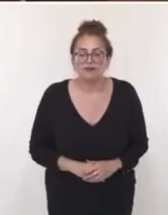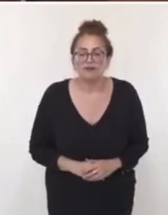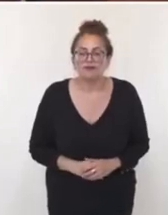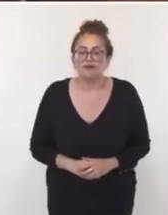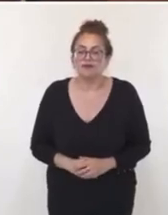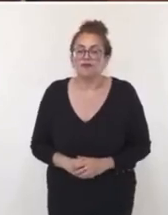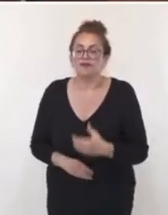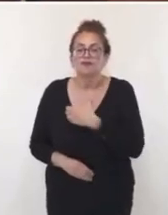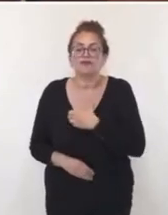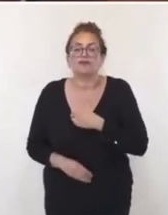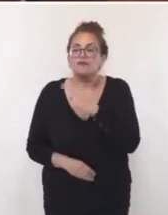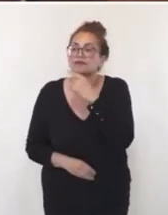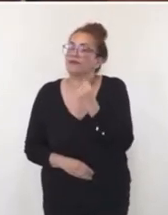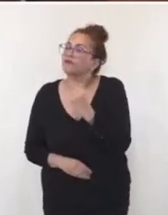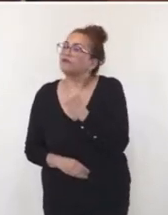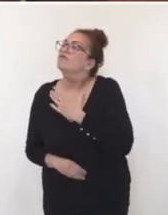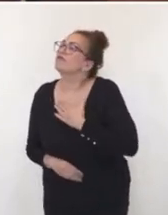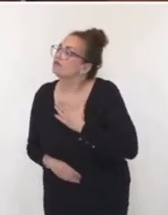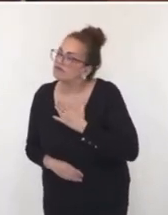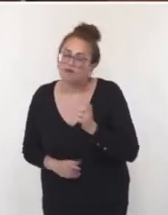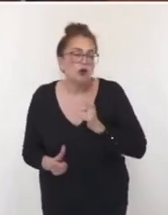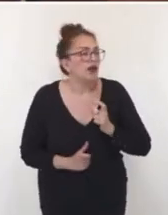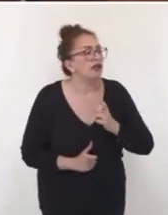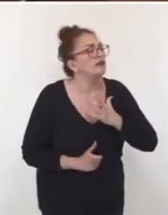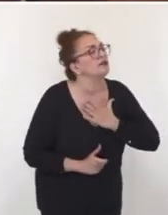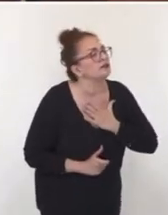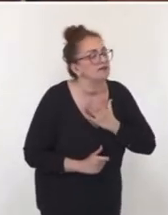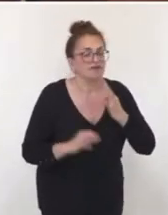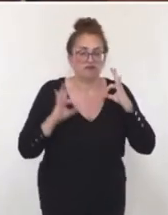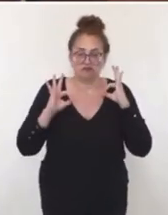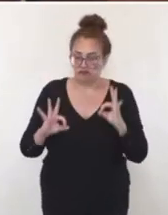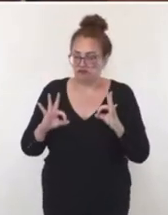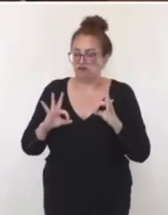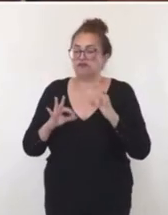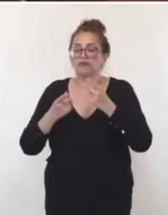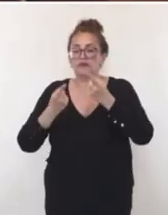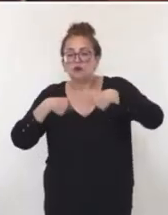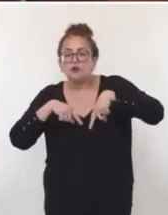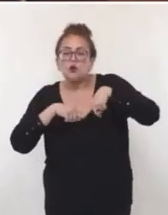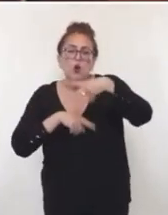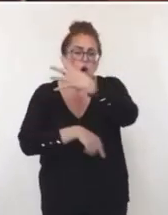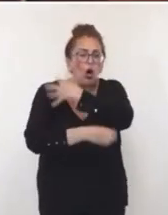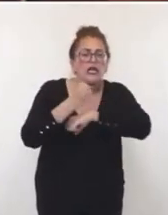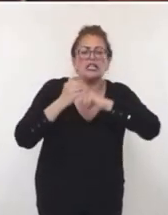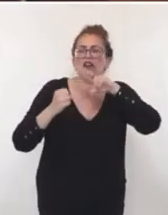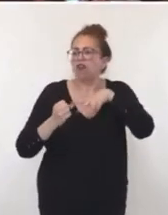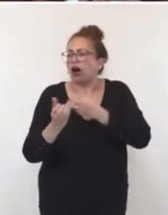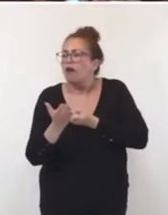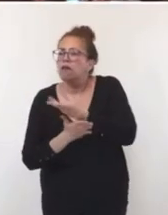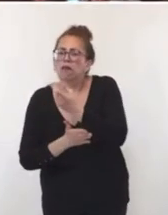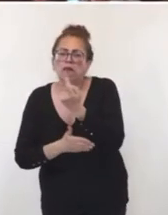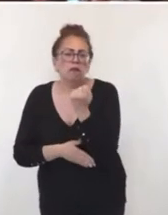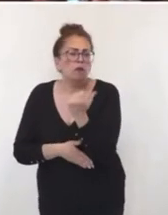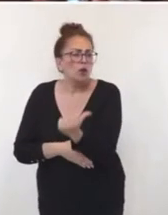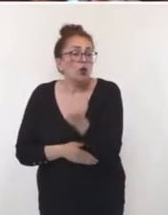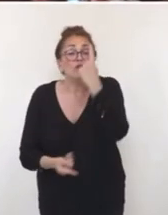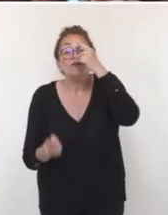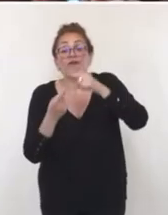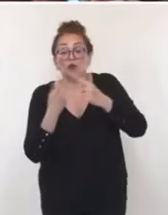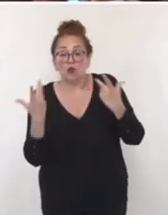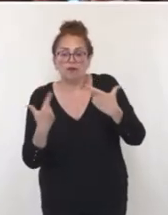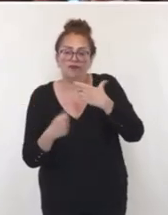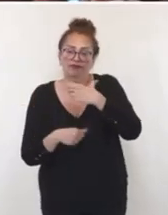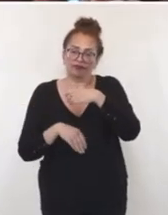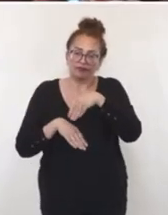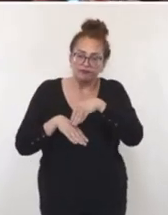Monsieur le maire, mes chers collègues, on parle assez peu de l'organisation de nos commissions en général, donc elles servent à préparer les conseils municipaux. Elles